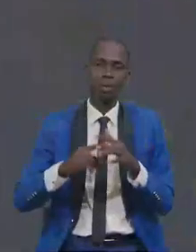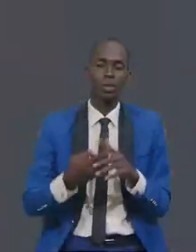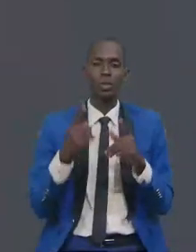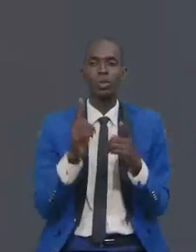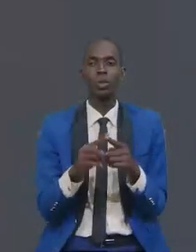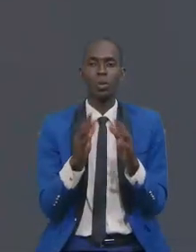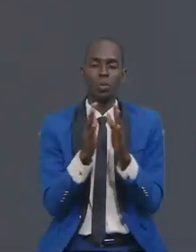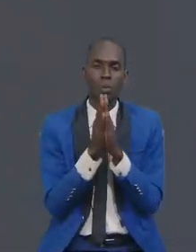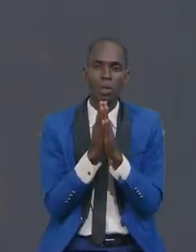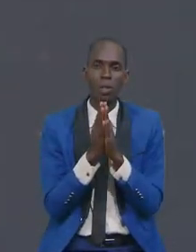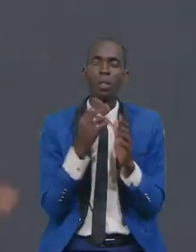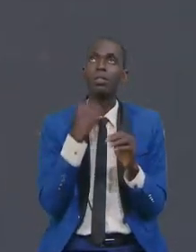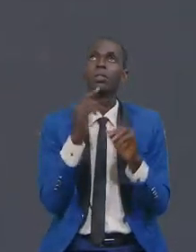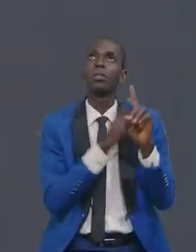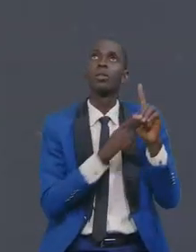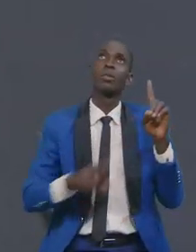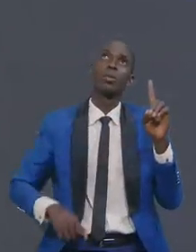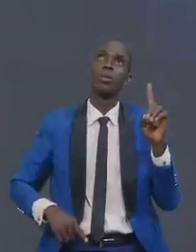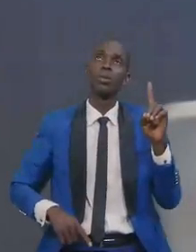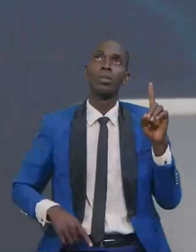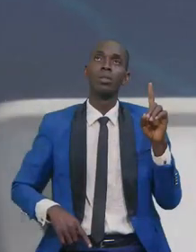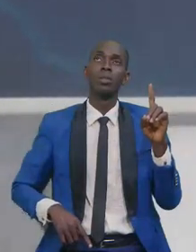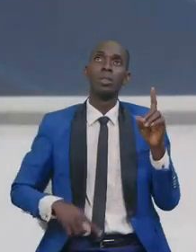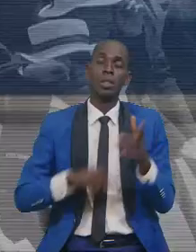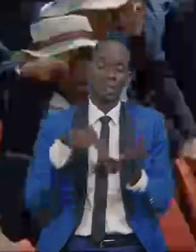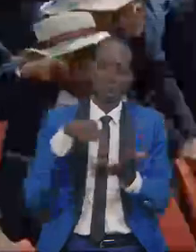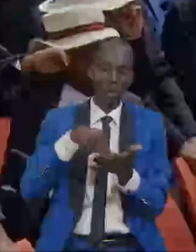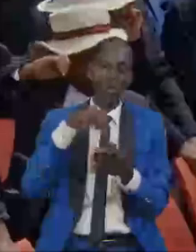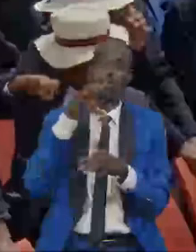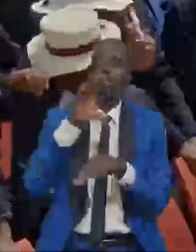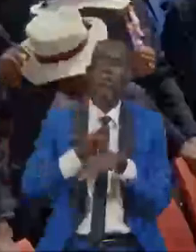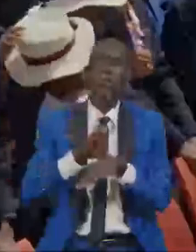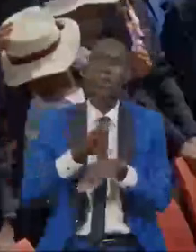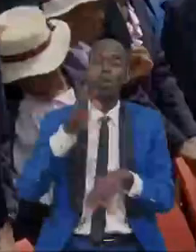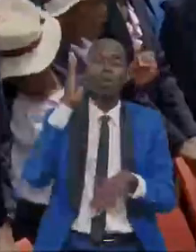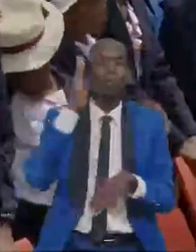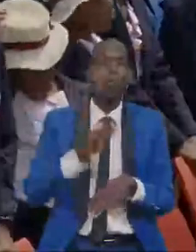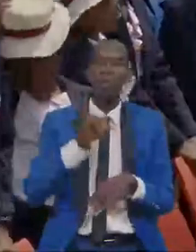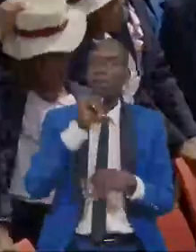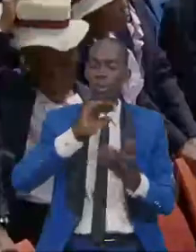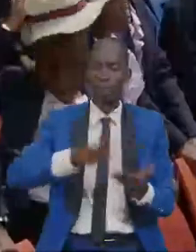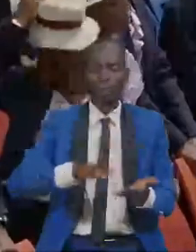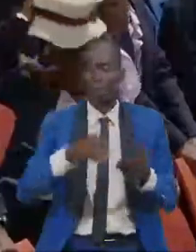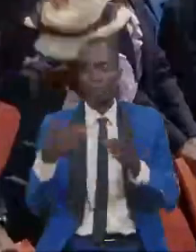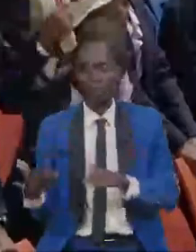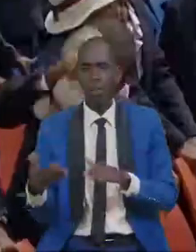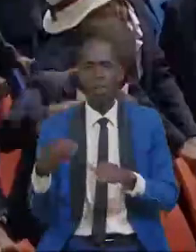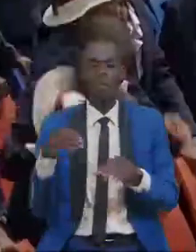Ouvre la bouche maintenant et prie. Et dis: Seigneur, cette église ne mourra